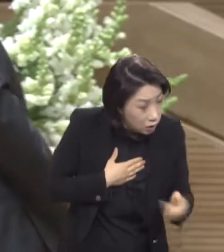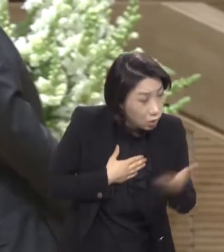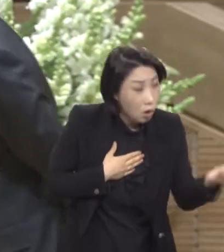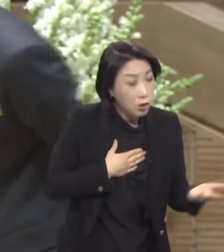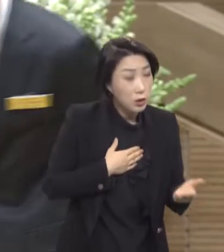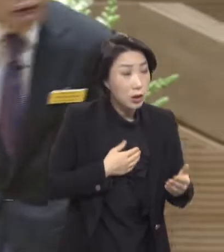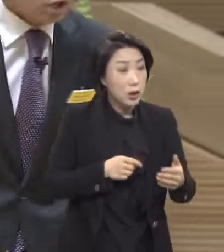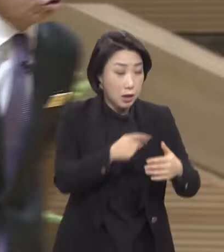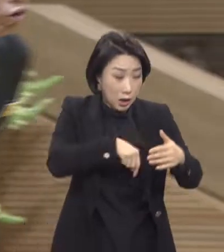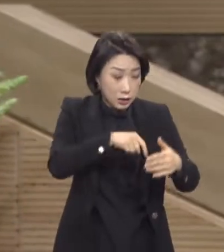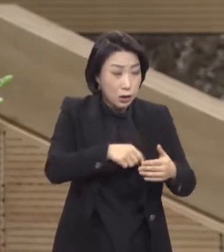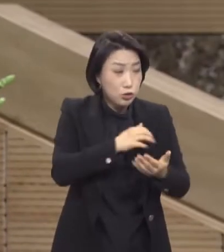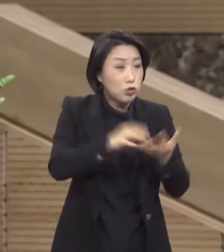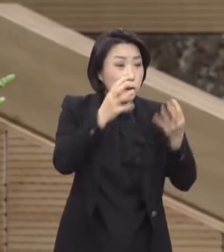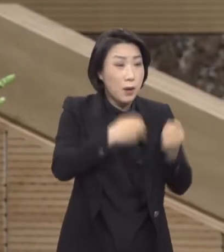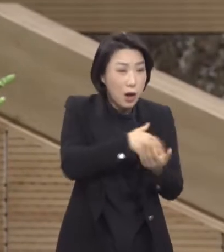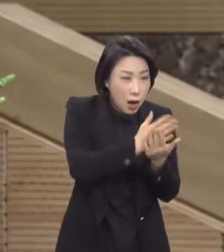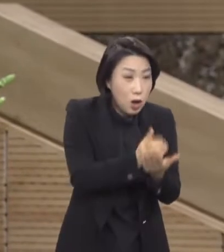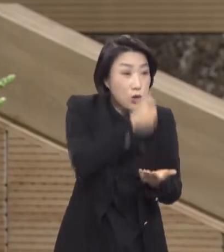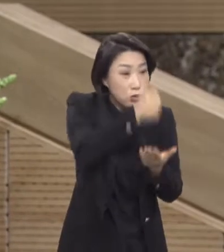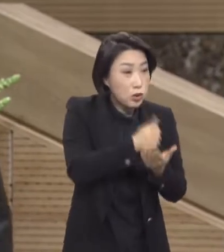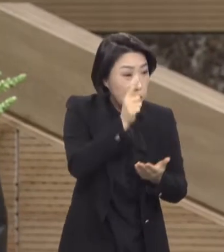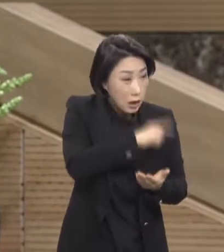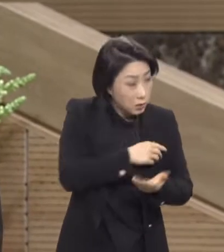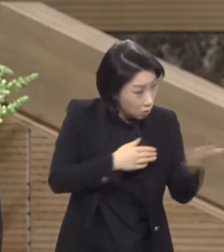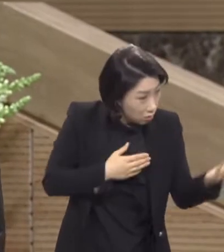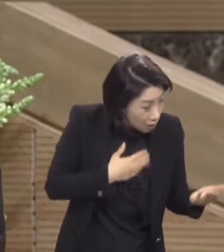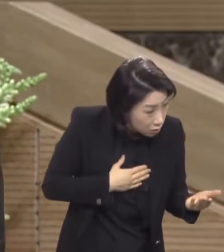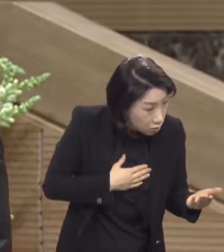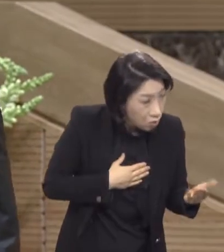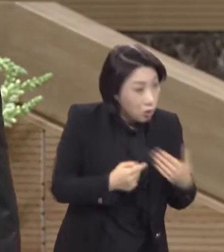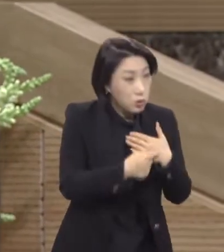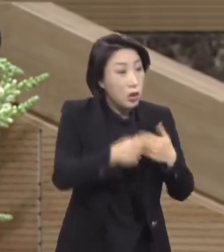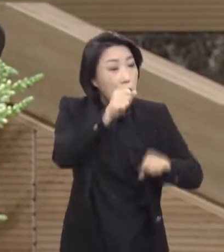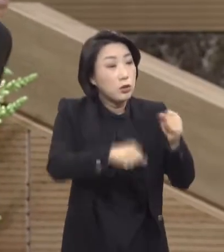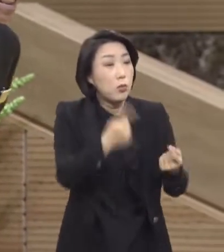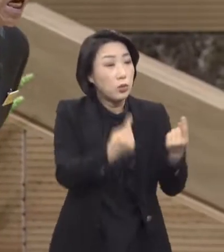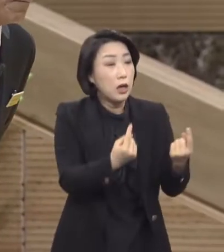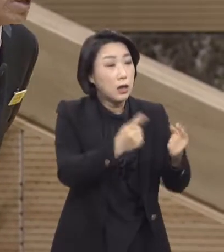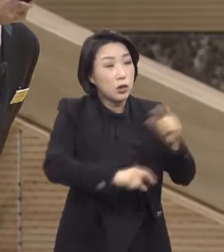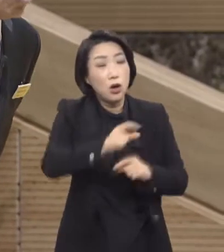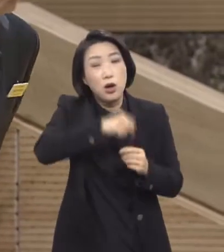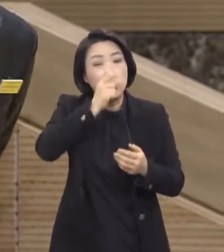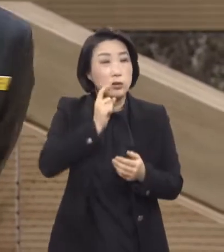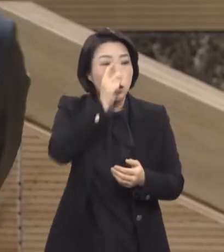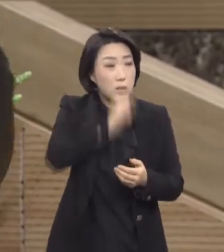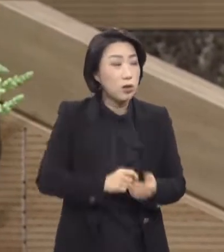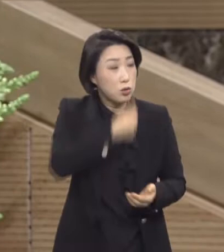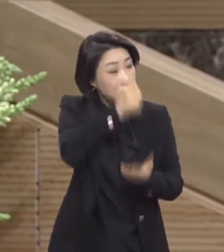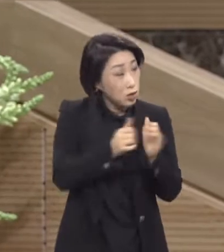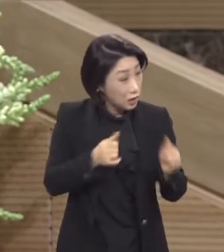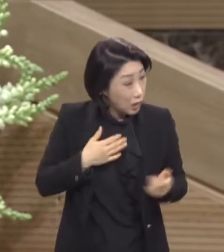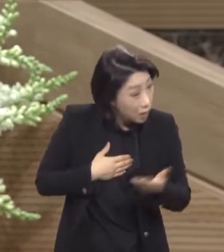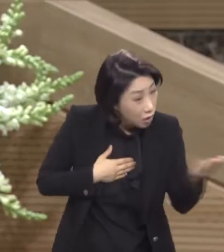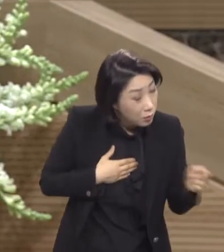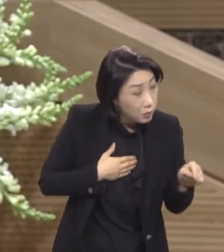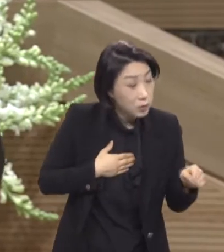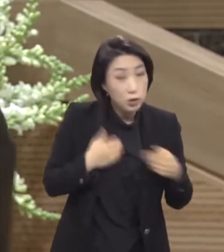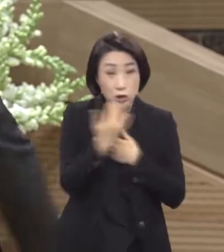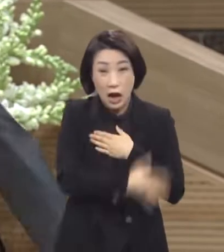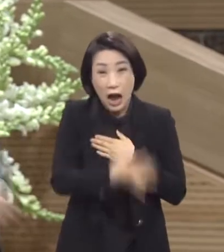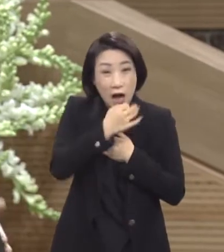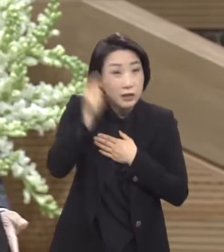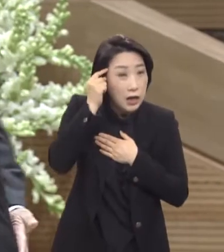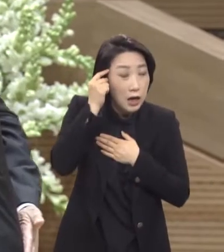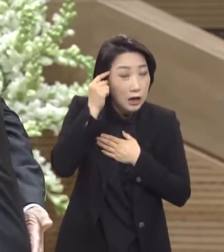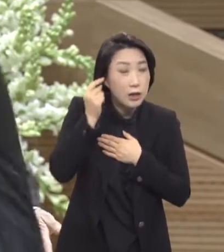들은 수많은 죄악들이 겉으로 행동한 것보다 더 더러운 죄인이야. 육신의 소유과 정욕과 요구와